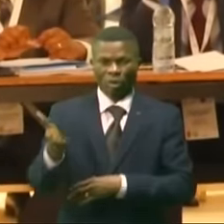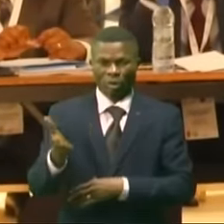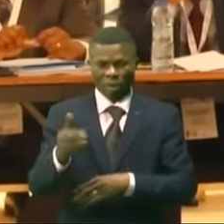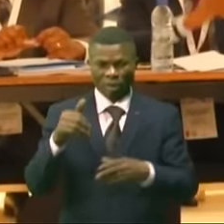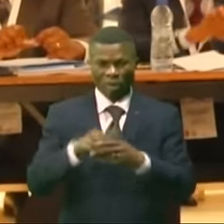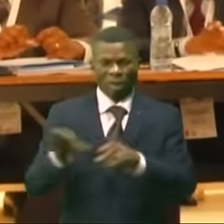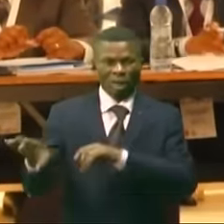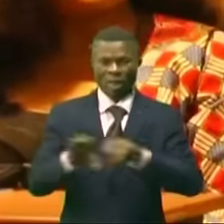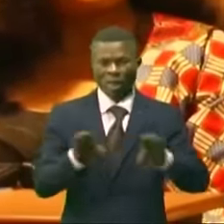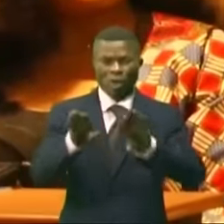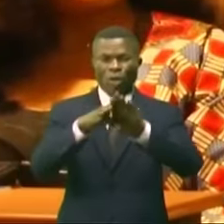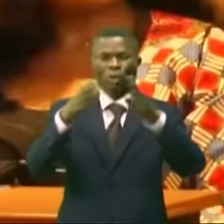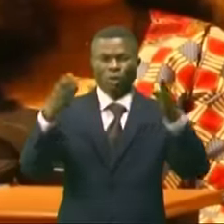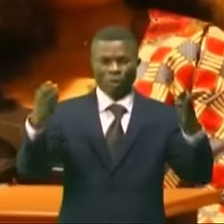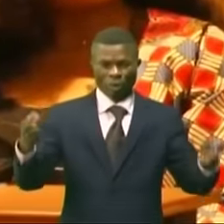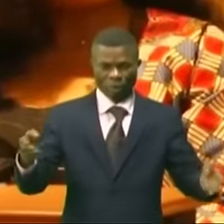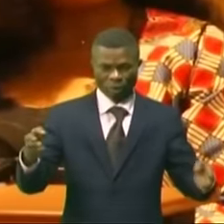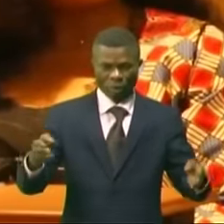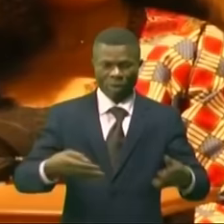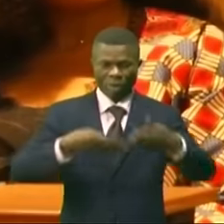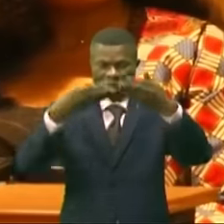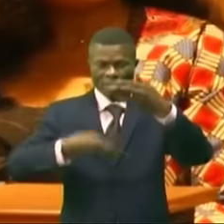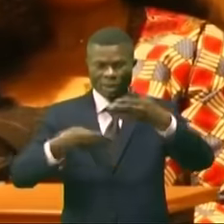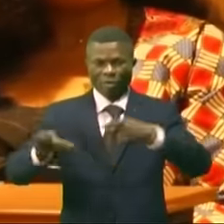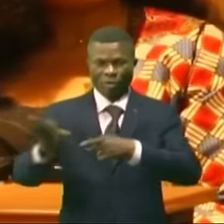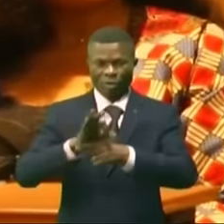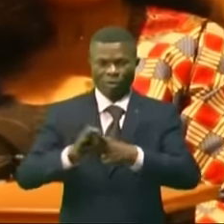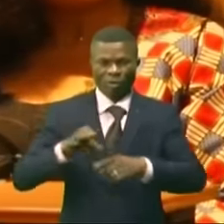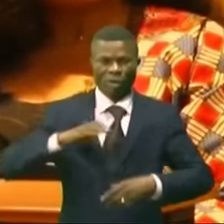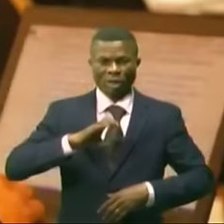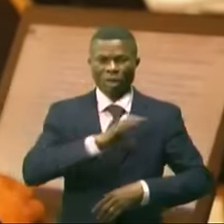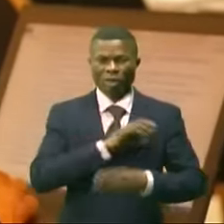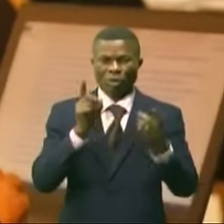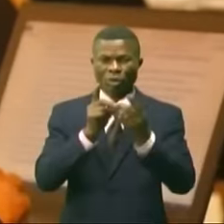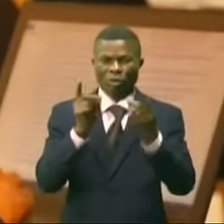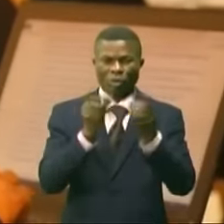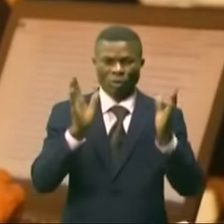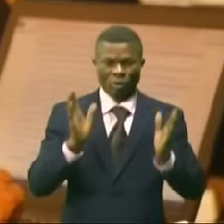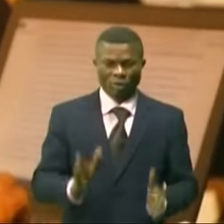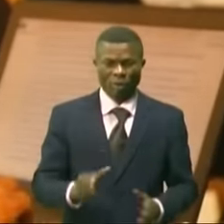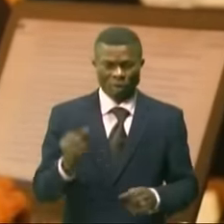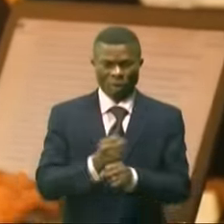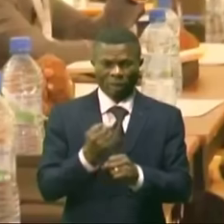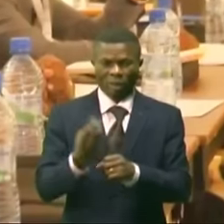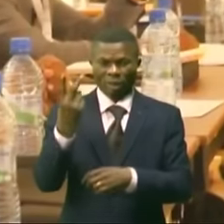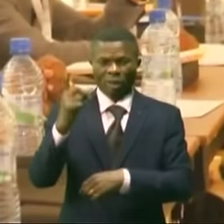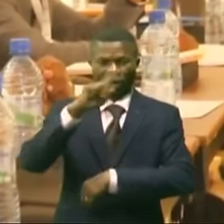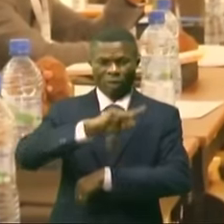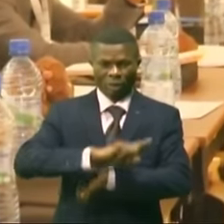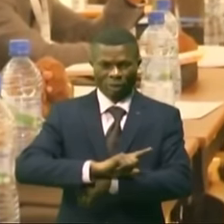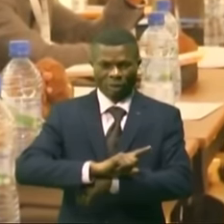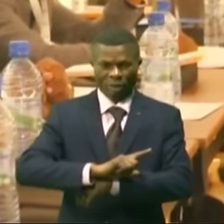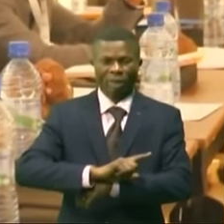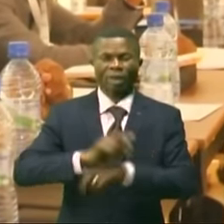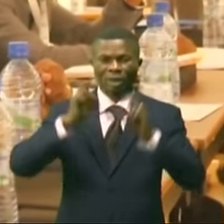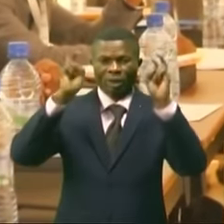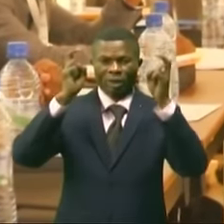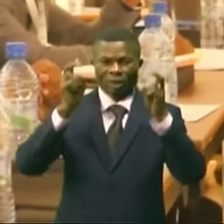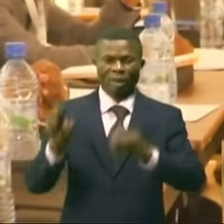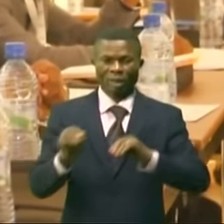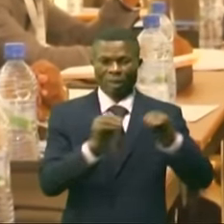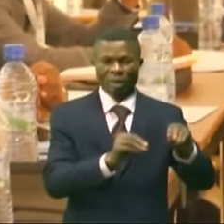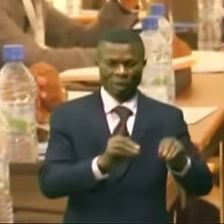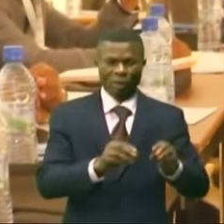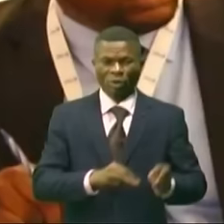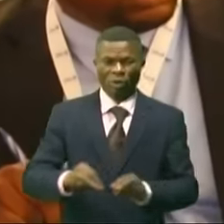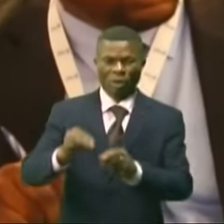cette cérémonie d'ouverture de 9e assises du comité consultatif ces travaux de dé jours en pour thème mise en œuvre de